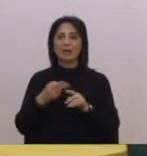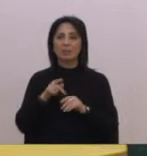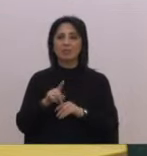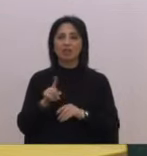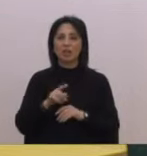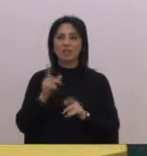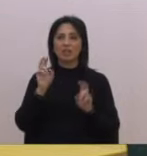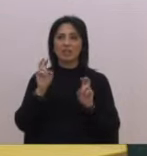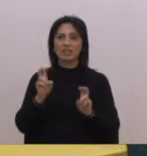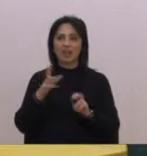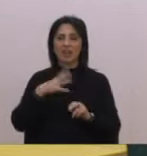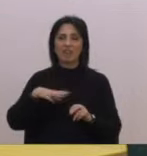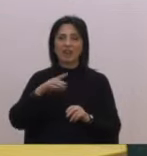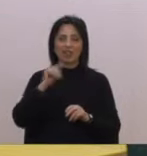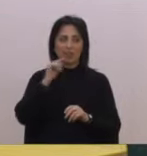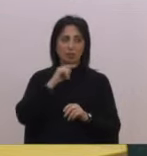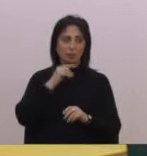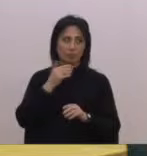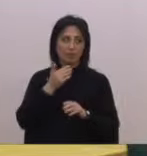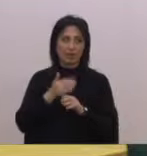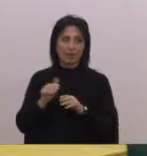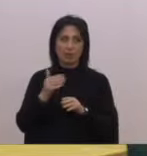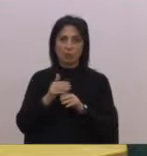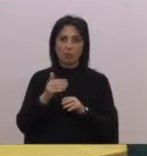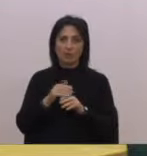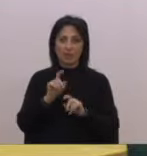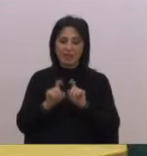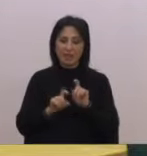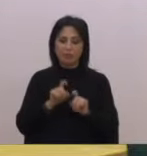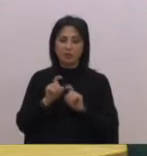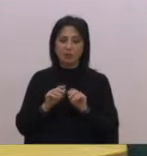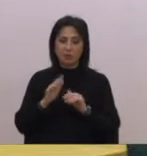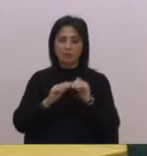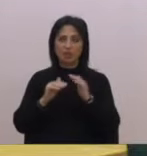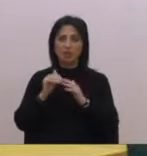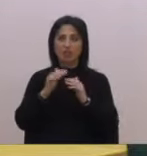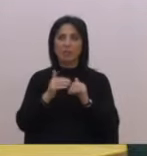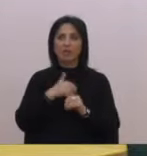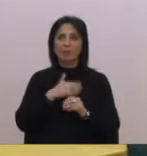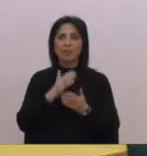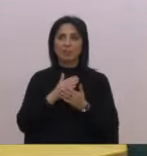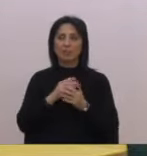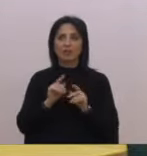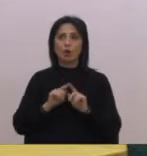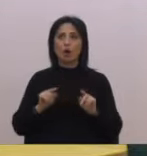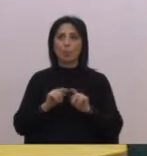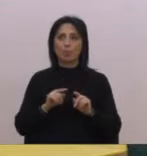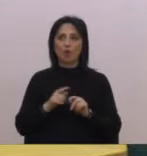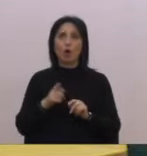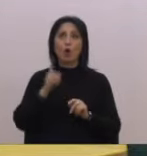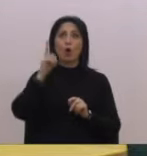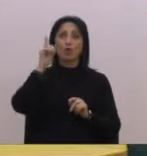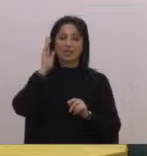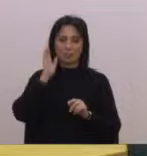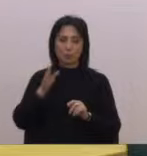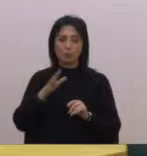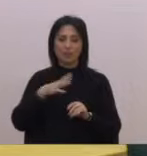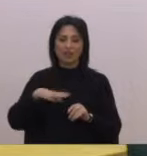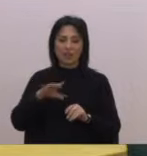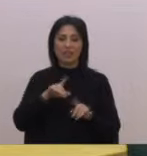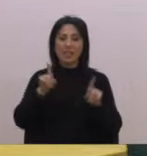რასაც ქვია ქვეყნის ეკონომიკის ეტაპობრივი და ნაბიჯ-ნაბიჯ შენება და მე იმედი მაქვს, რომ ოპოზიციაც ოდესმე გვეყოლება